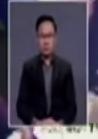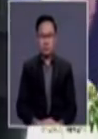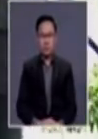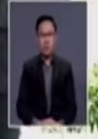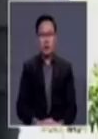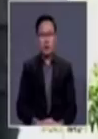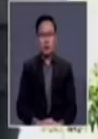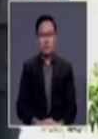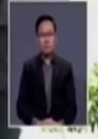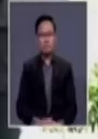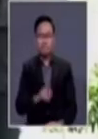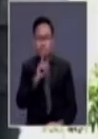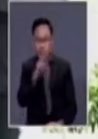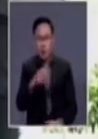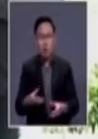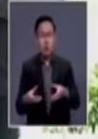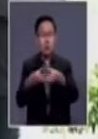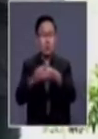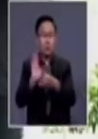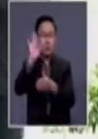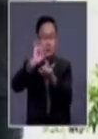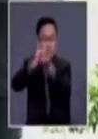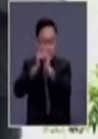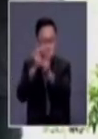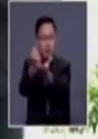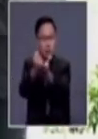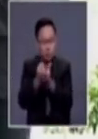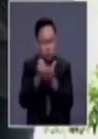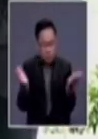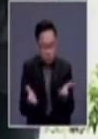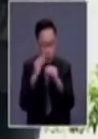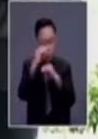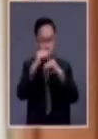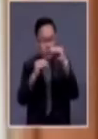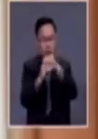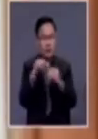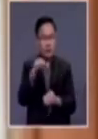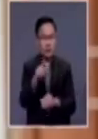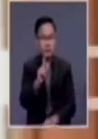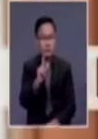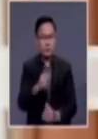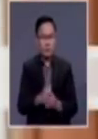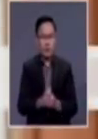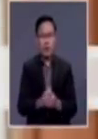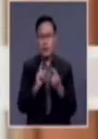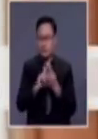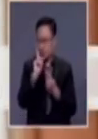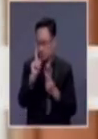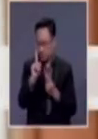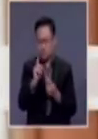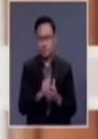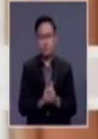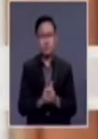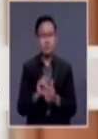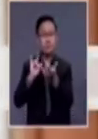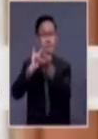ผมต้องเรียนถามครับว่ากลุ่มเซ็นทรัลเองเนี่ยมีบทบาทในการเข้ามาร่วมกับโครงการนี้อย่างไรบ้างครับ ประการที่หนึ่งเนี่ยเซ็นท